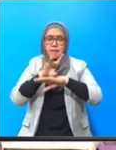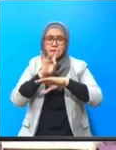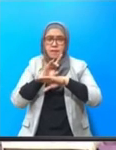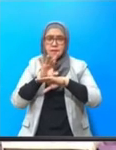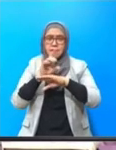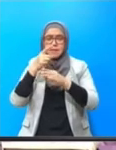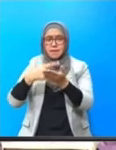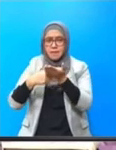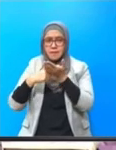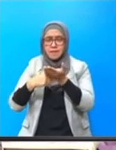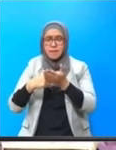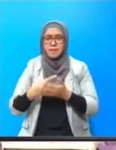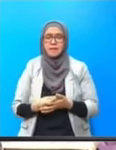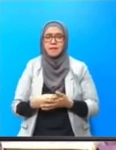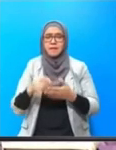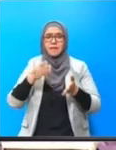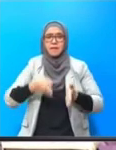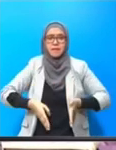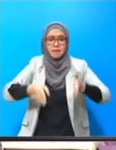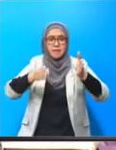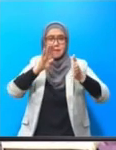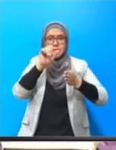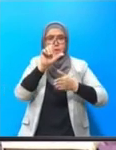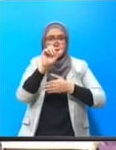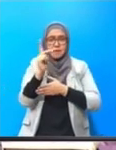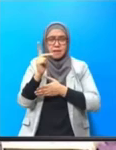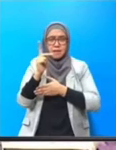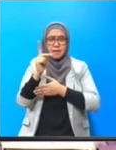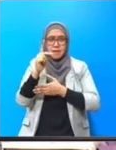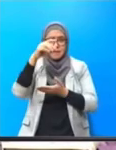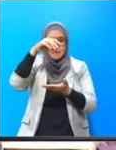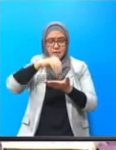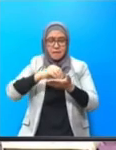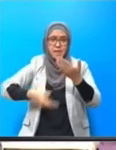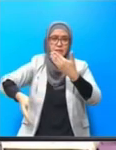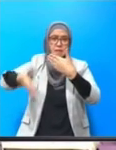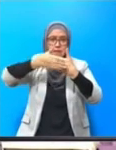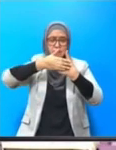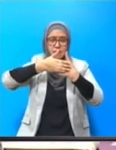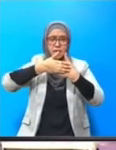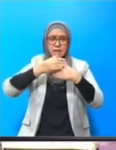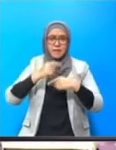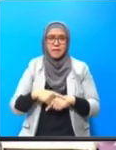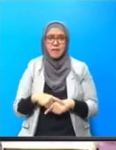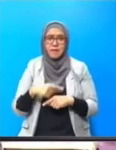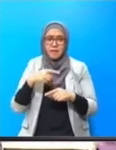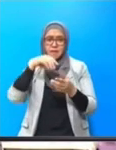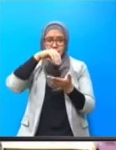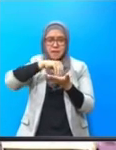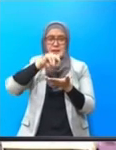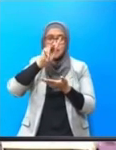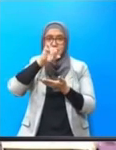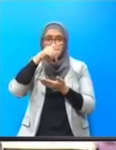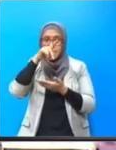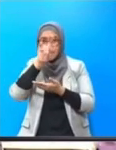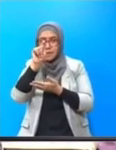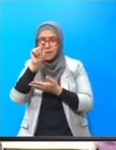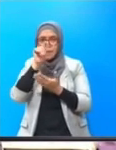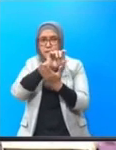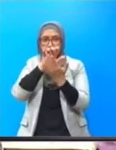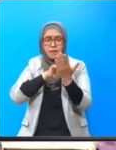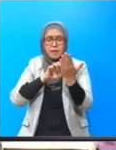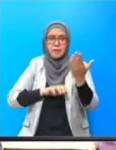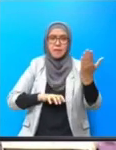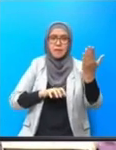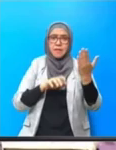Jalan Balak penempatan semula Tegulang fasa 5 di Kapit dalam reka bentuk 61 juta.